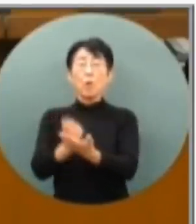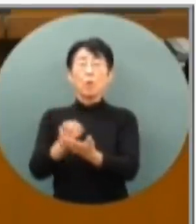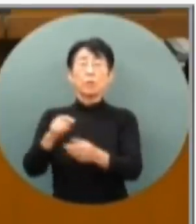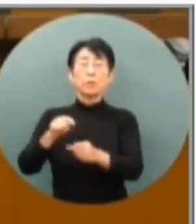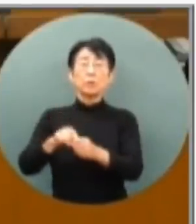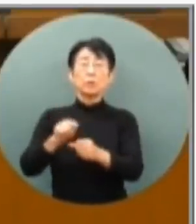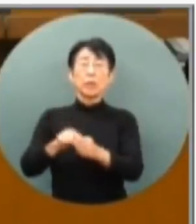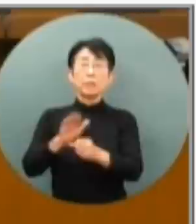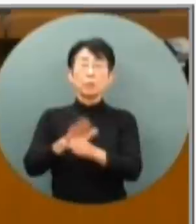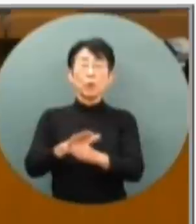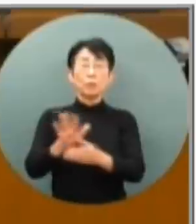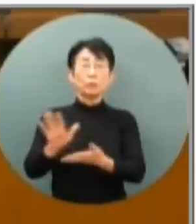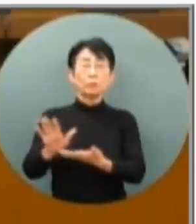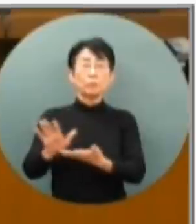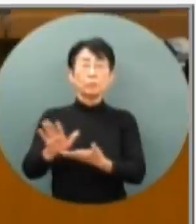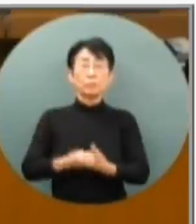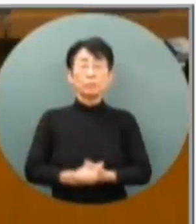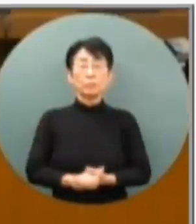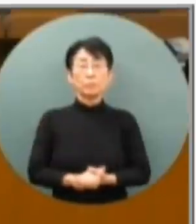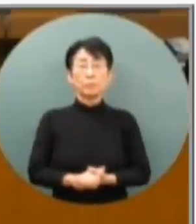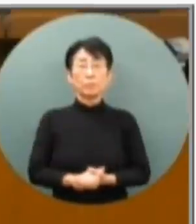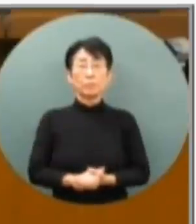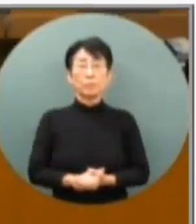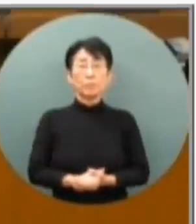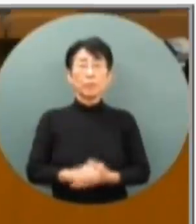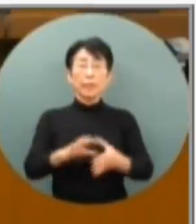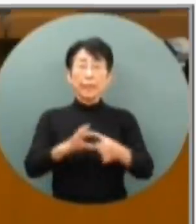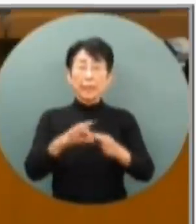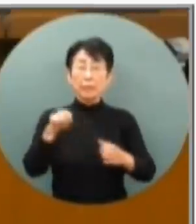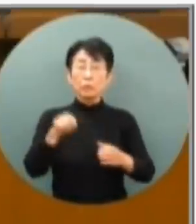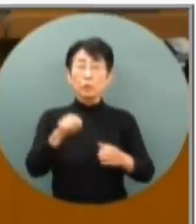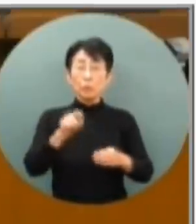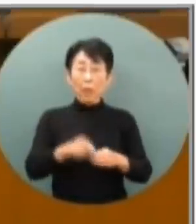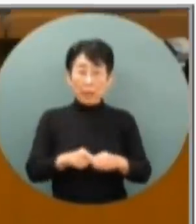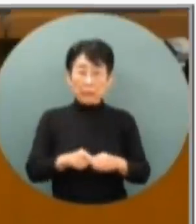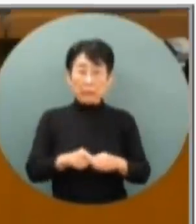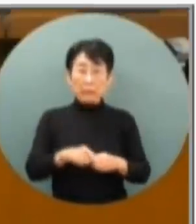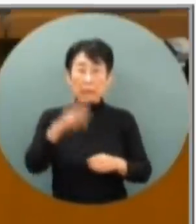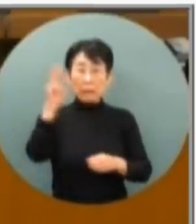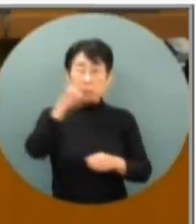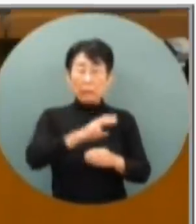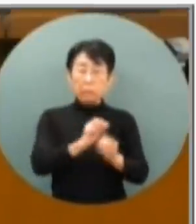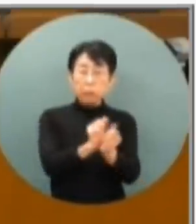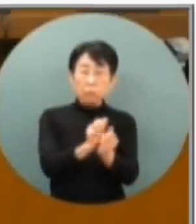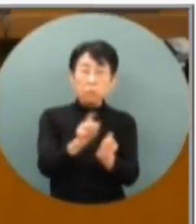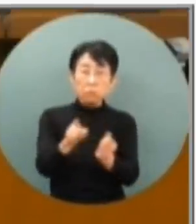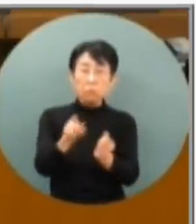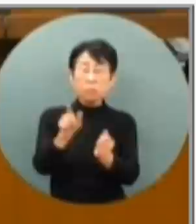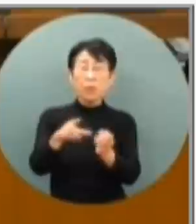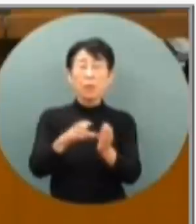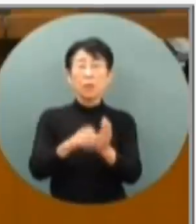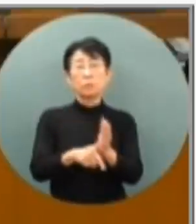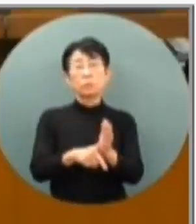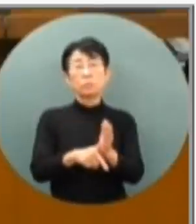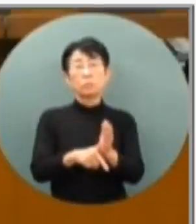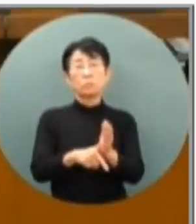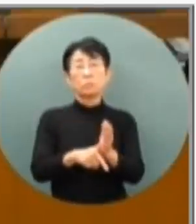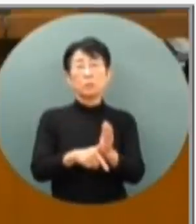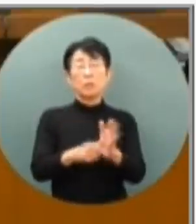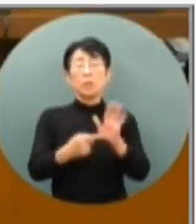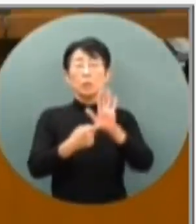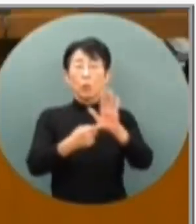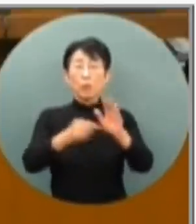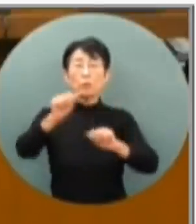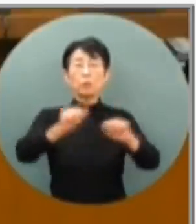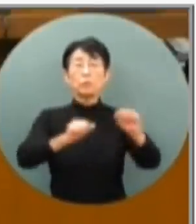項でありまして、そういうような、形で刑罰に触れることもあるわけですね、表現の自由の行使とはいえ、それ